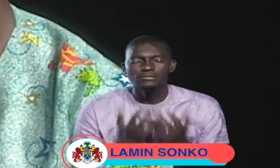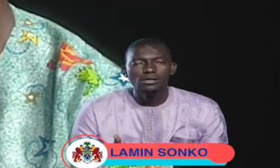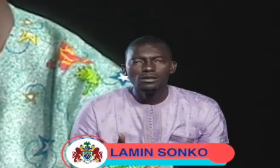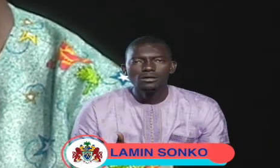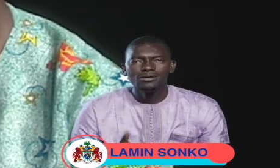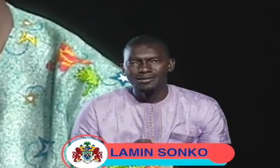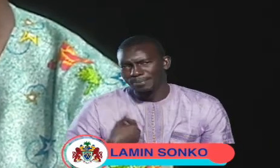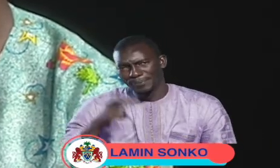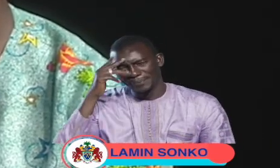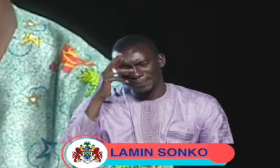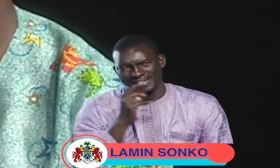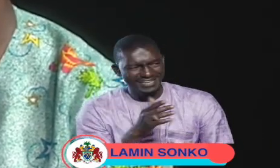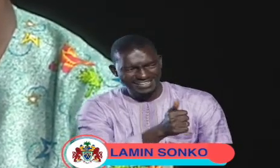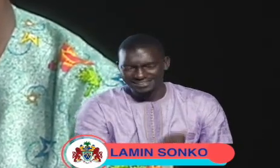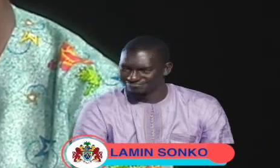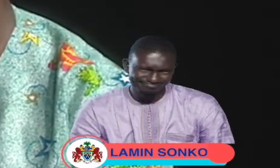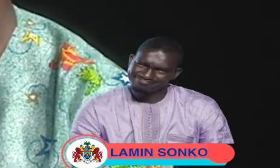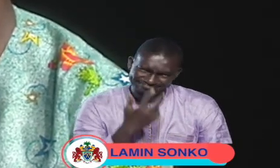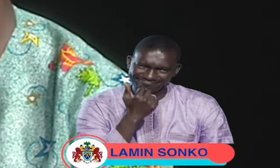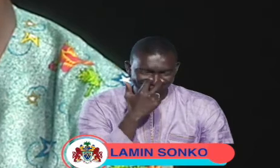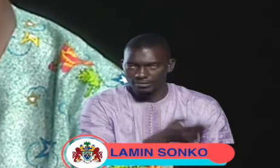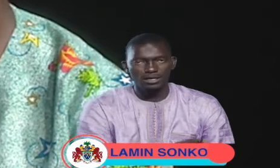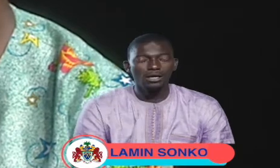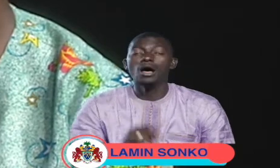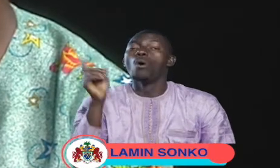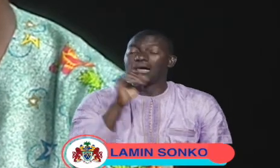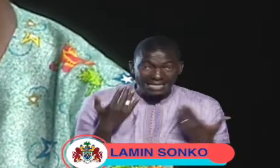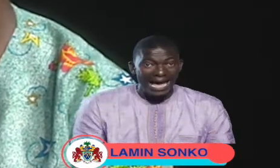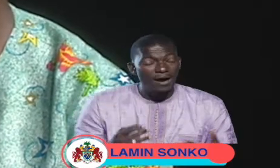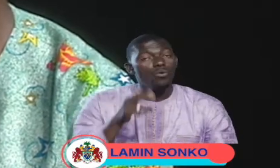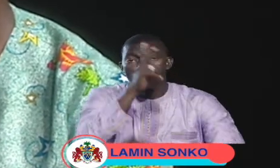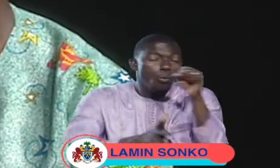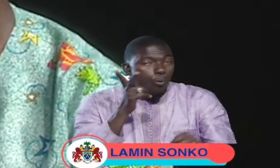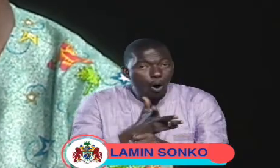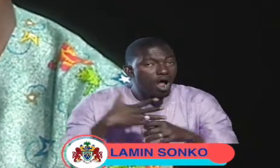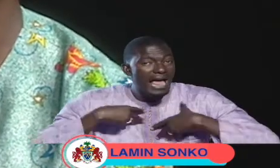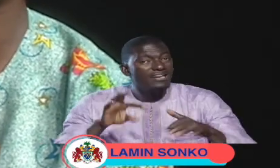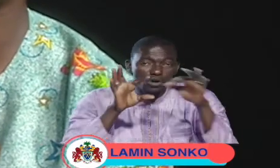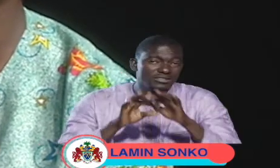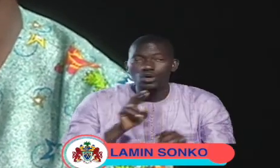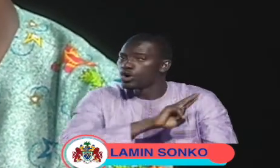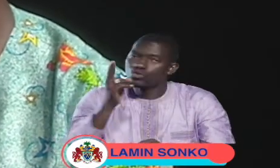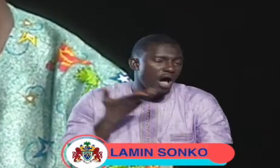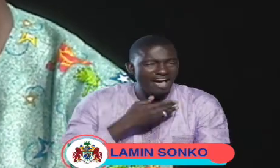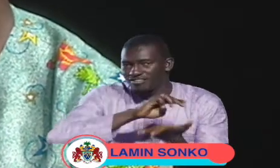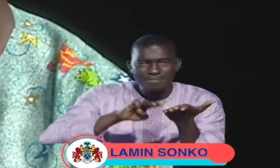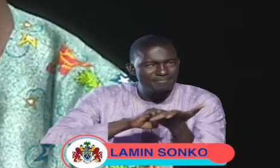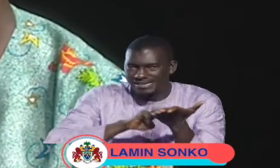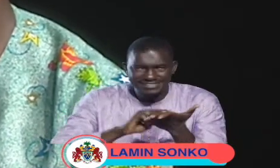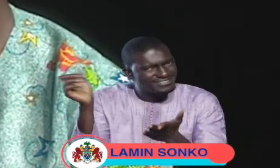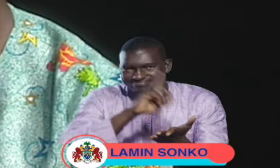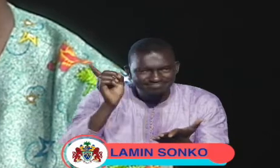amangut garab buñ am moy ñu raha suñ loxoy sa yu nekk ni léka laaj lékuma laaj